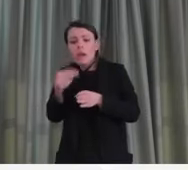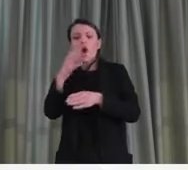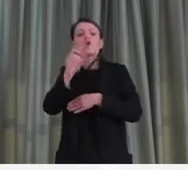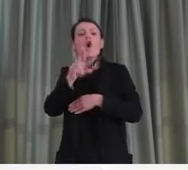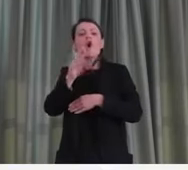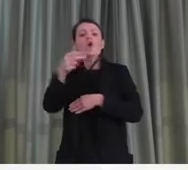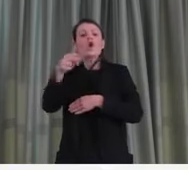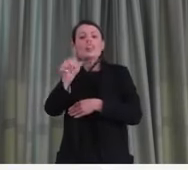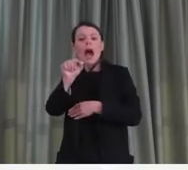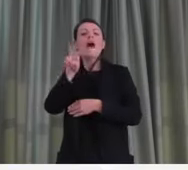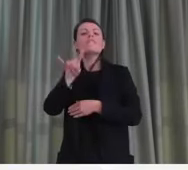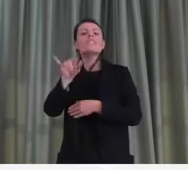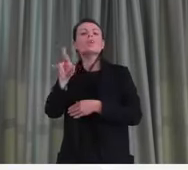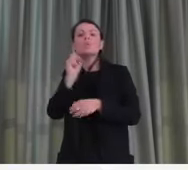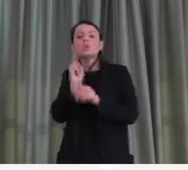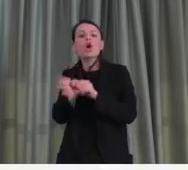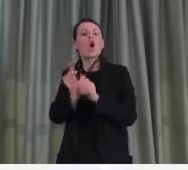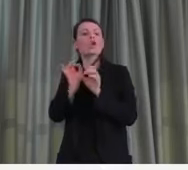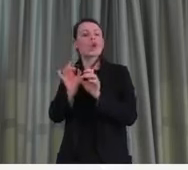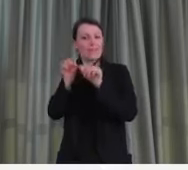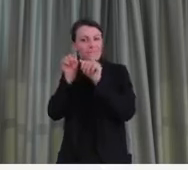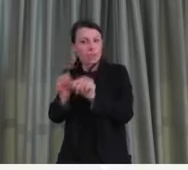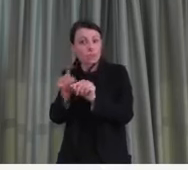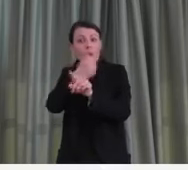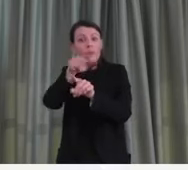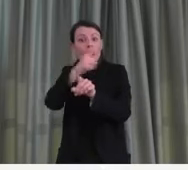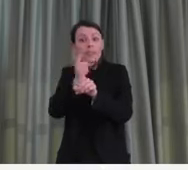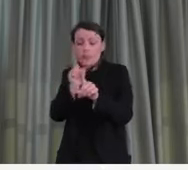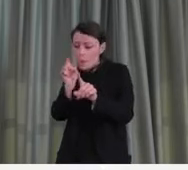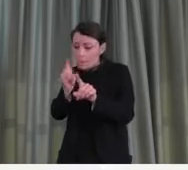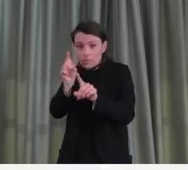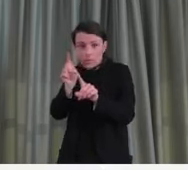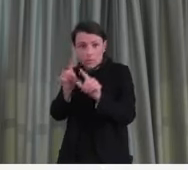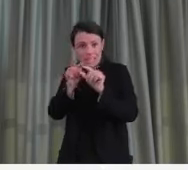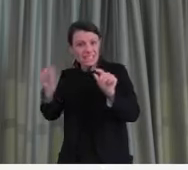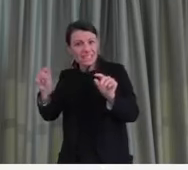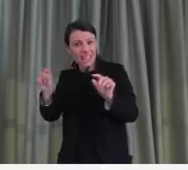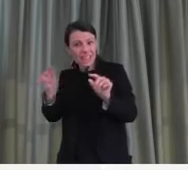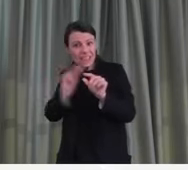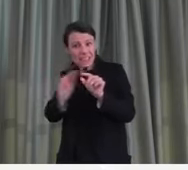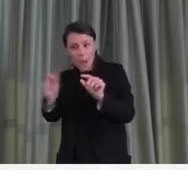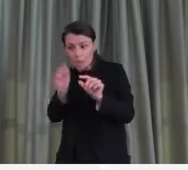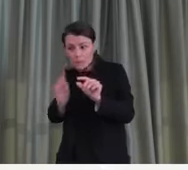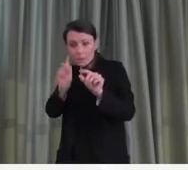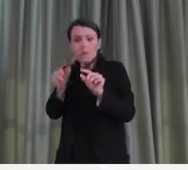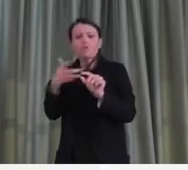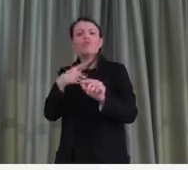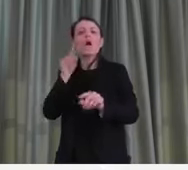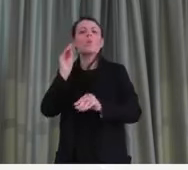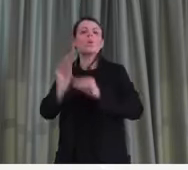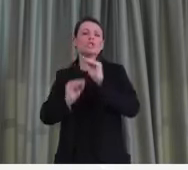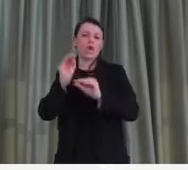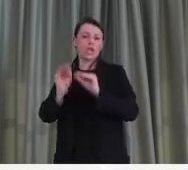toccare questa scritta e compilare un questionario il questionario è totalmente anonimo